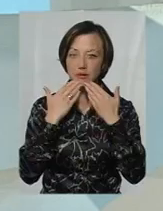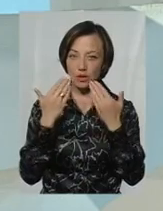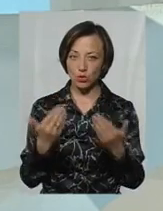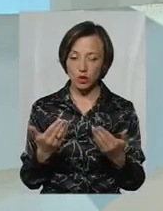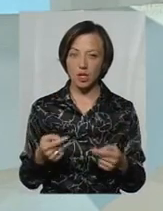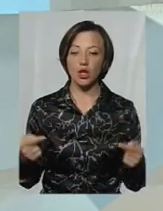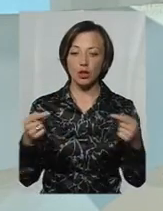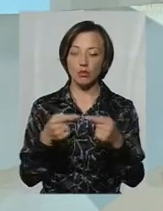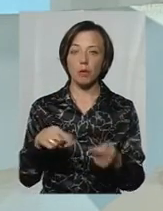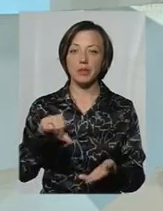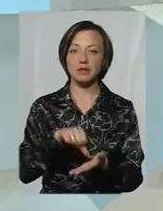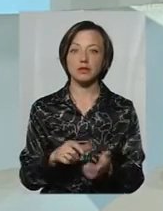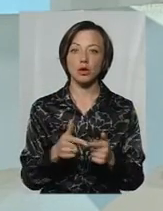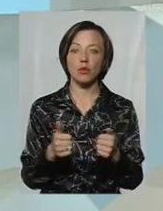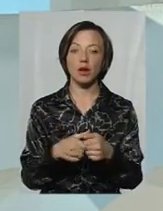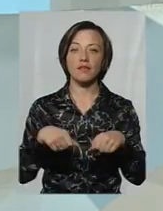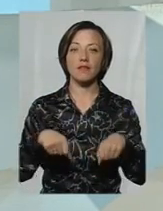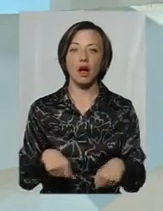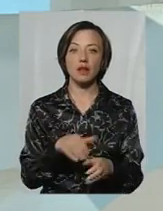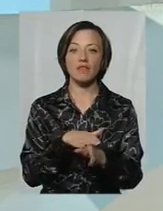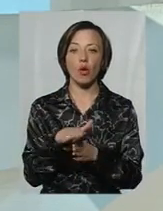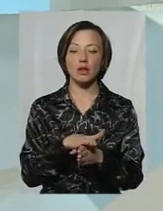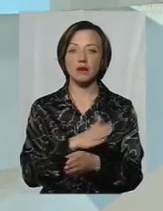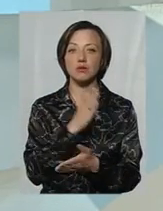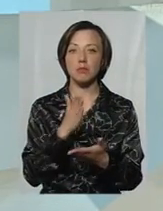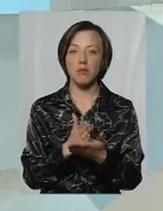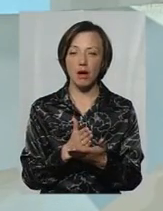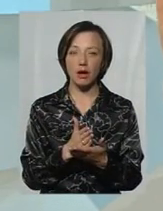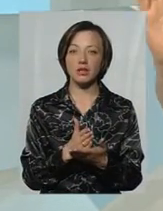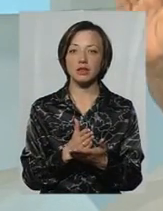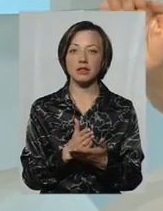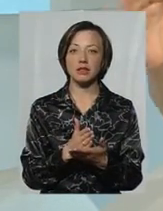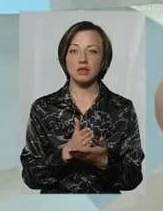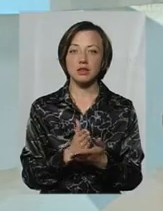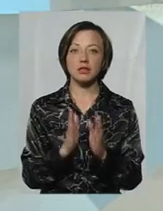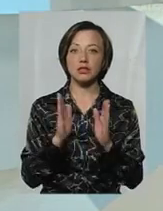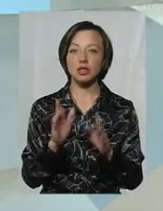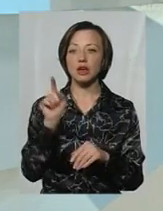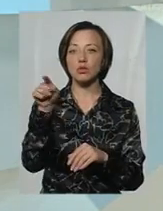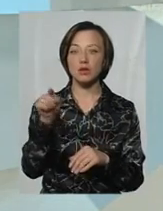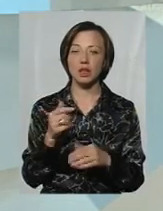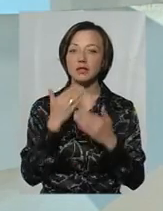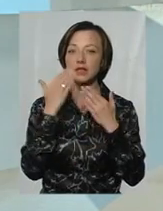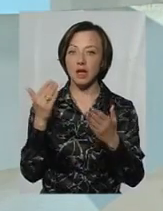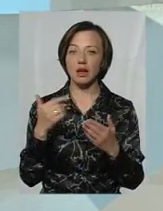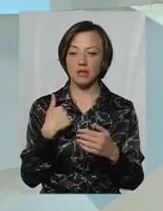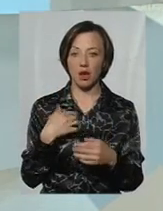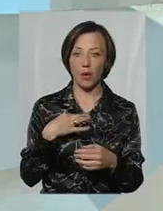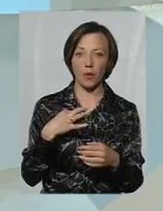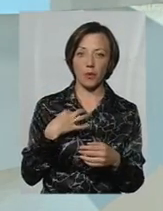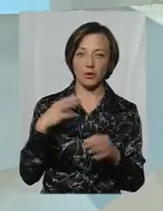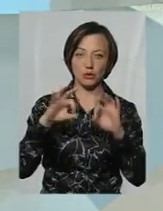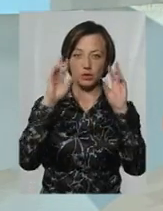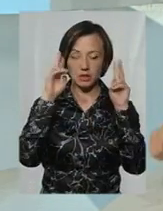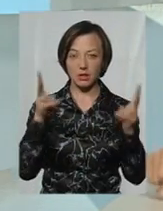Тому якраз представники органів влади, виконавчої, мають безпосередньо не лише накивати, звертайтеся сюди, моя хата, З краю я нічого